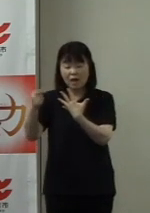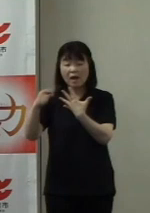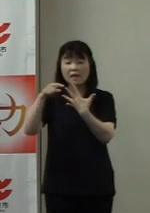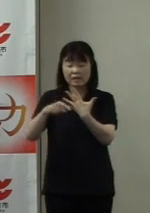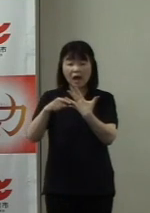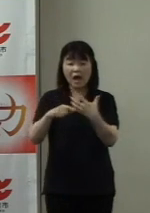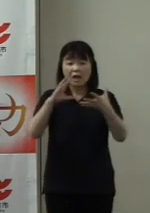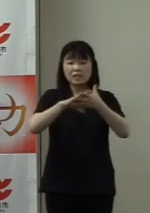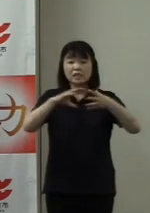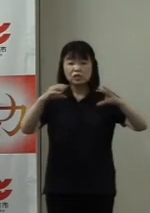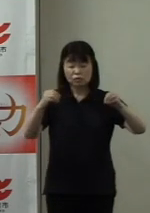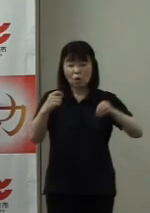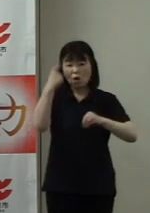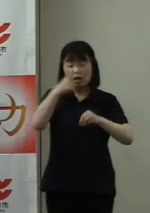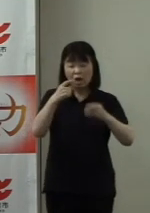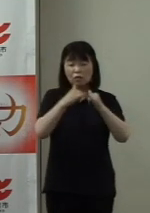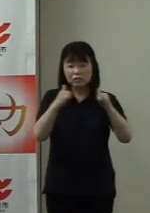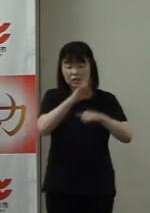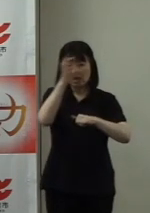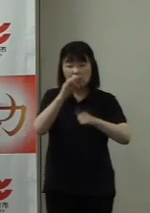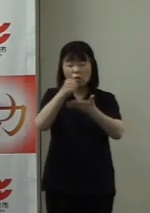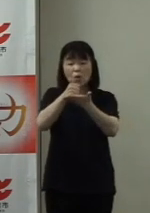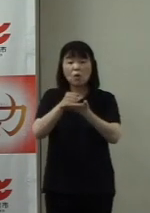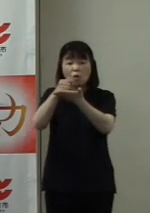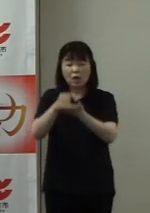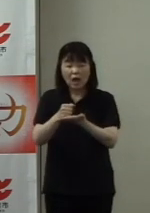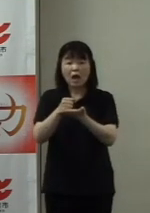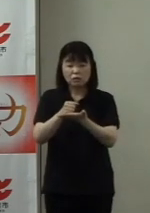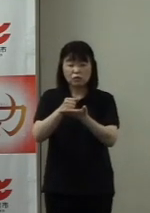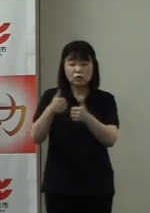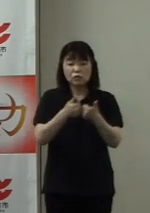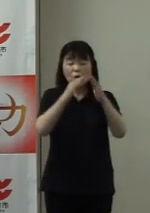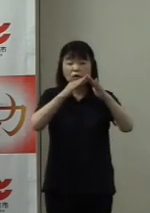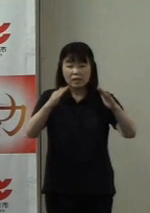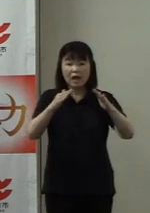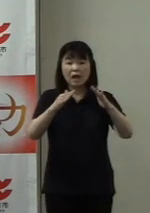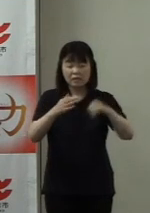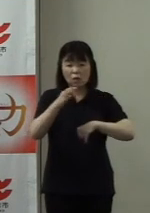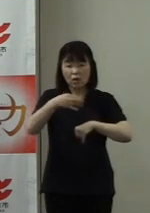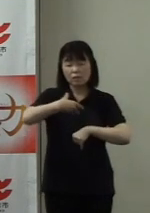貸し付け、国の委託費相当額を貸し付けるということであります。